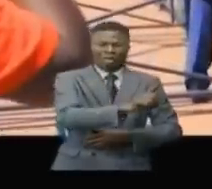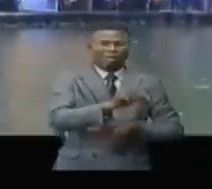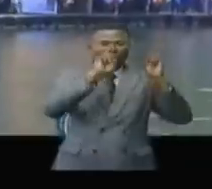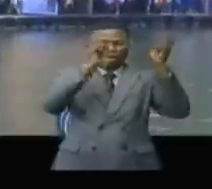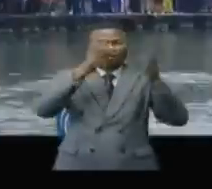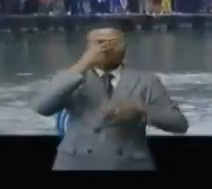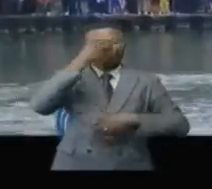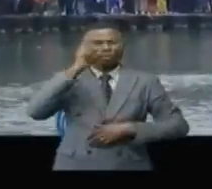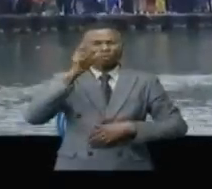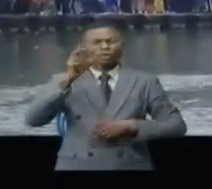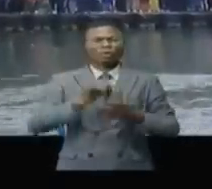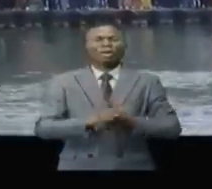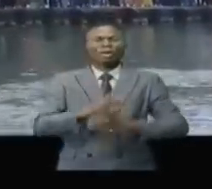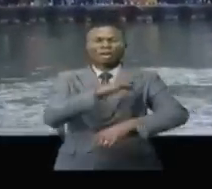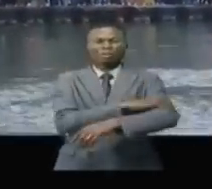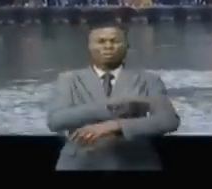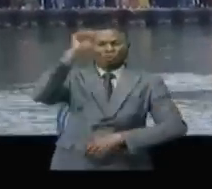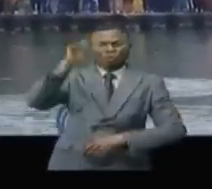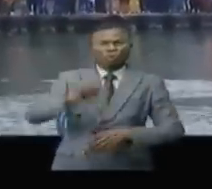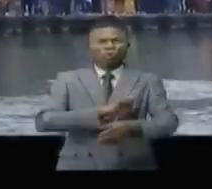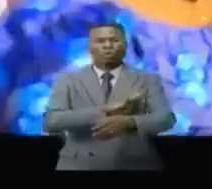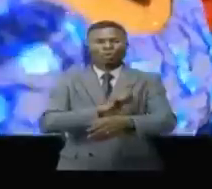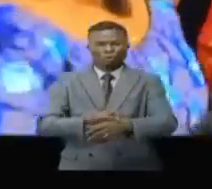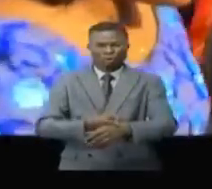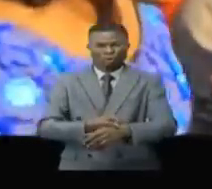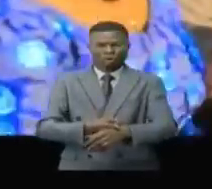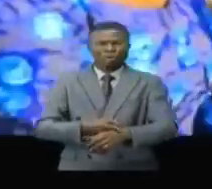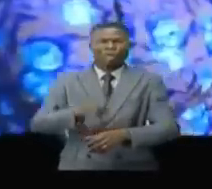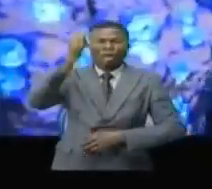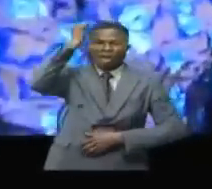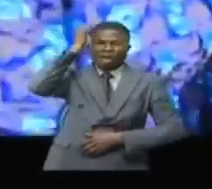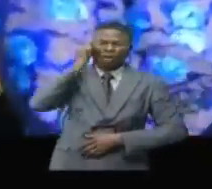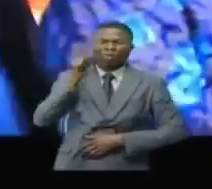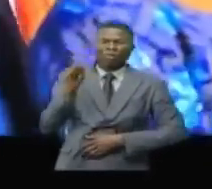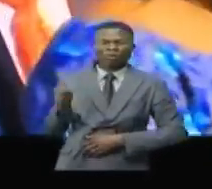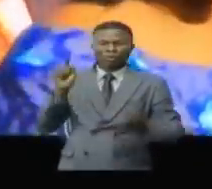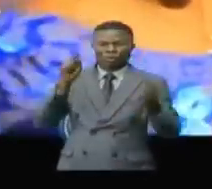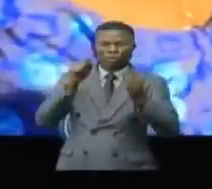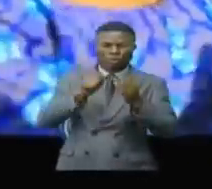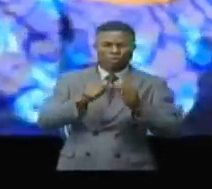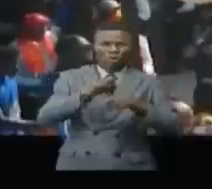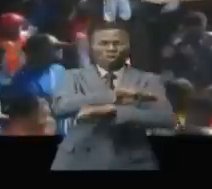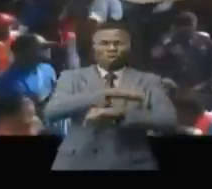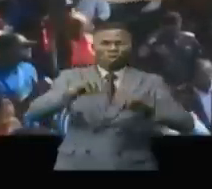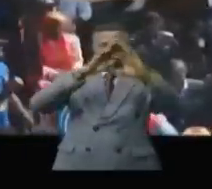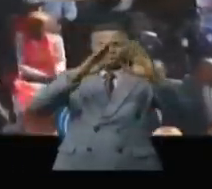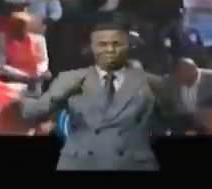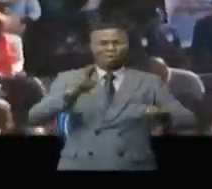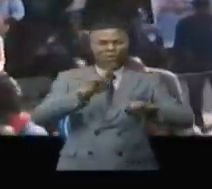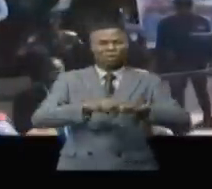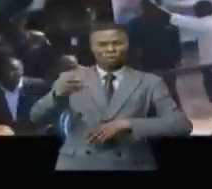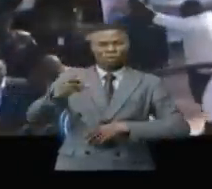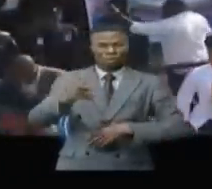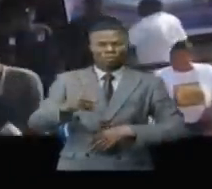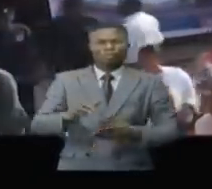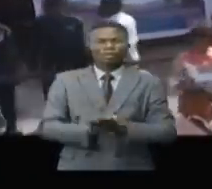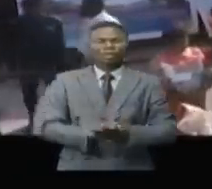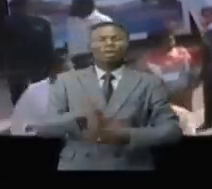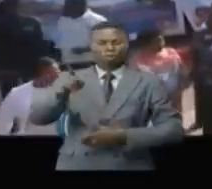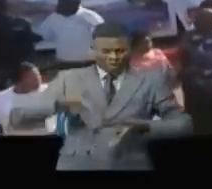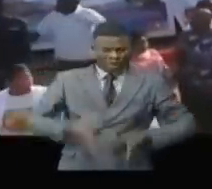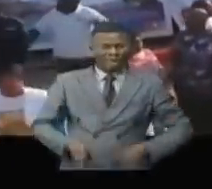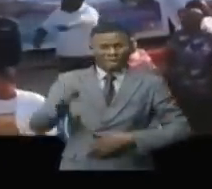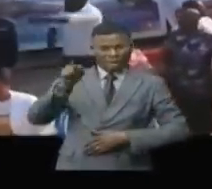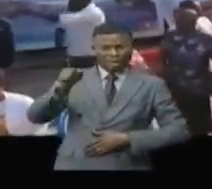Bukavu, chef-lieu de la province du Sud Kivu. Du port de Iyoussi jusqu'à sa résidence de séjour, cette digne fille du terroir a